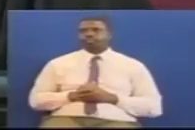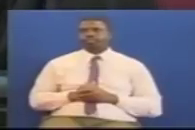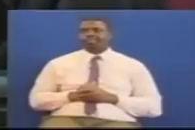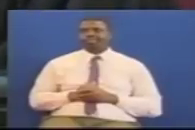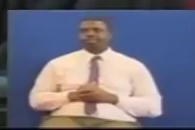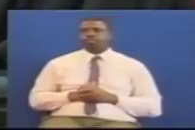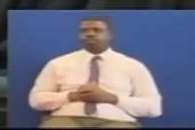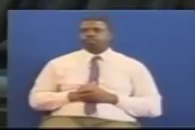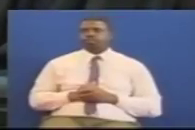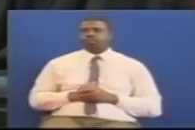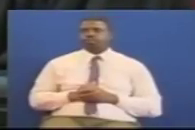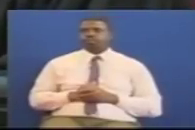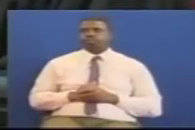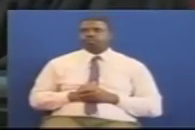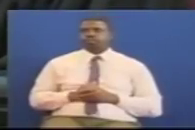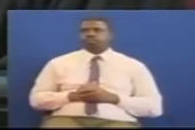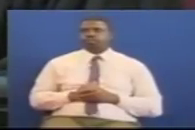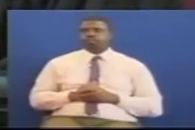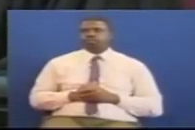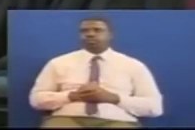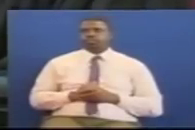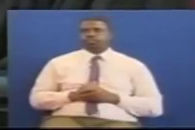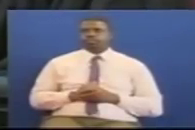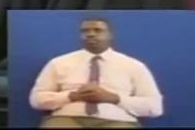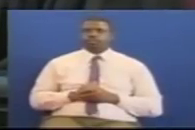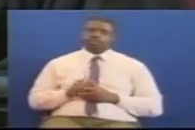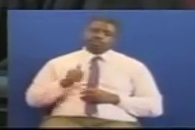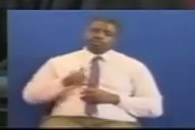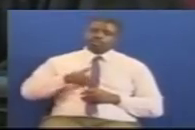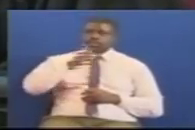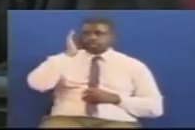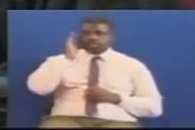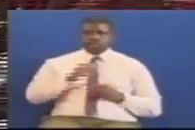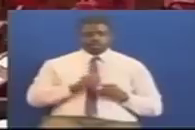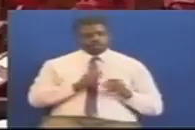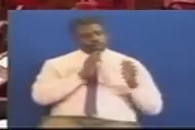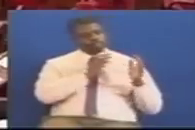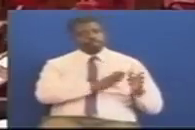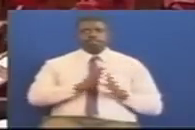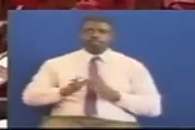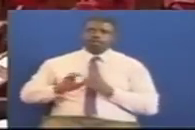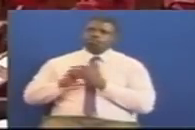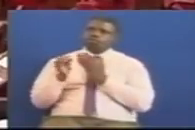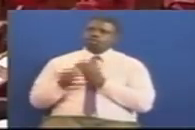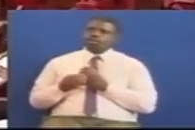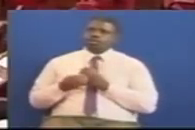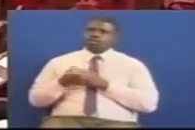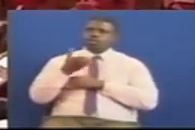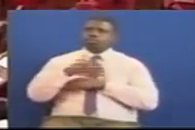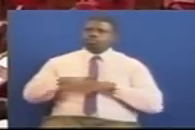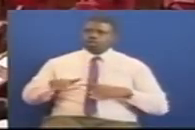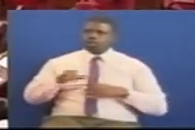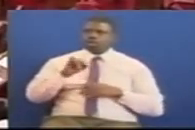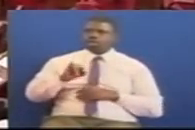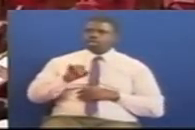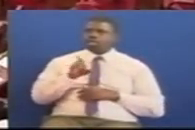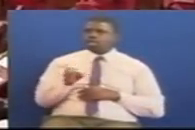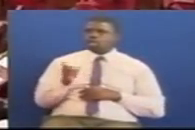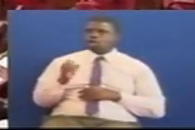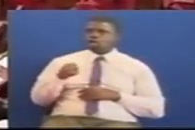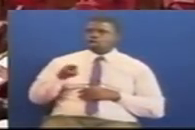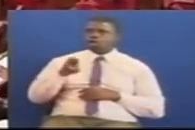Mheshimiwa Waziri wa Kilimo. Serikali ina mpango gani wa kuliweka bwawa la Igombe kwenye skimu